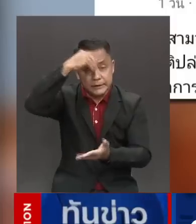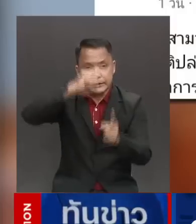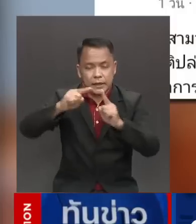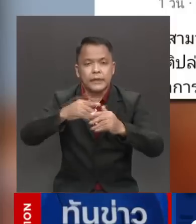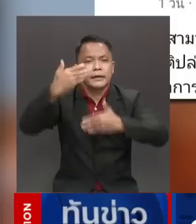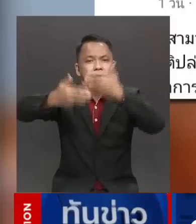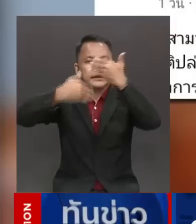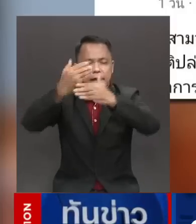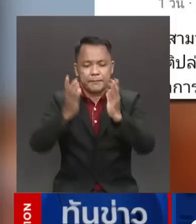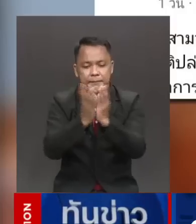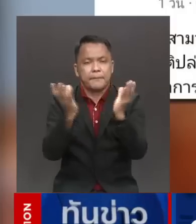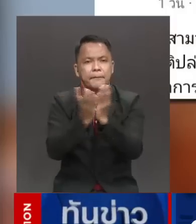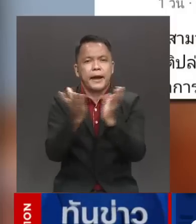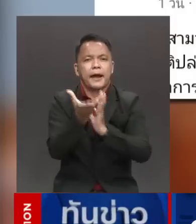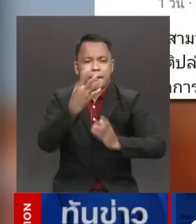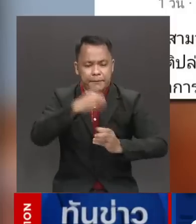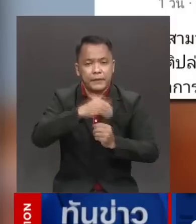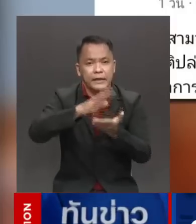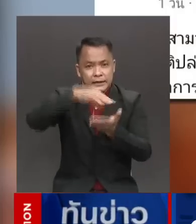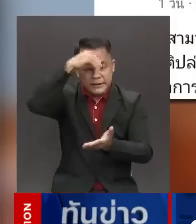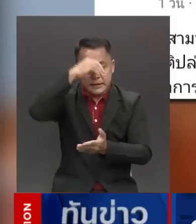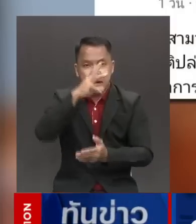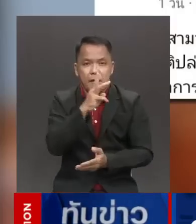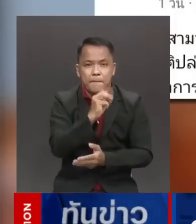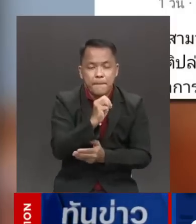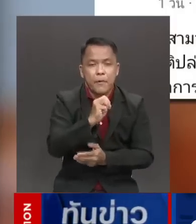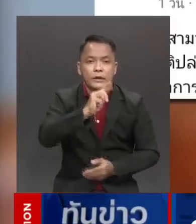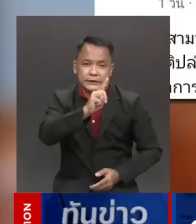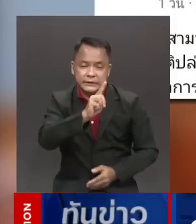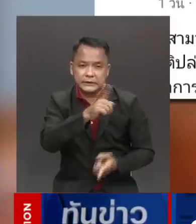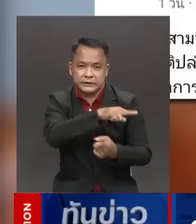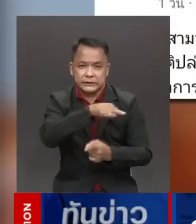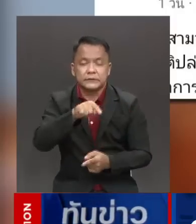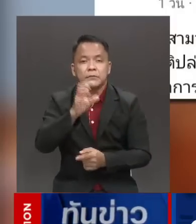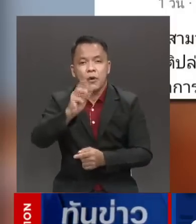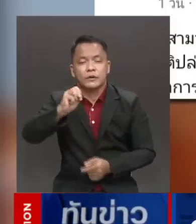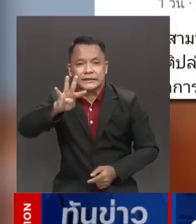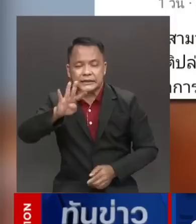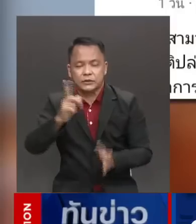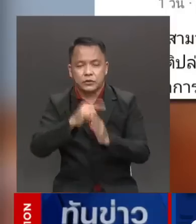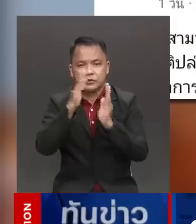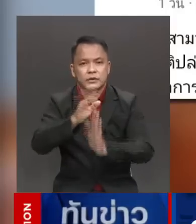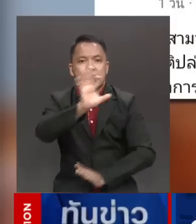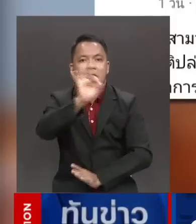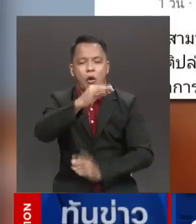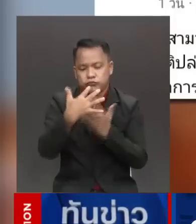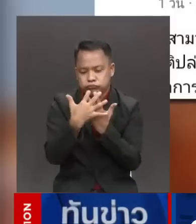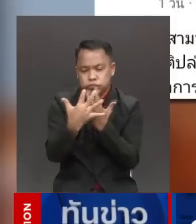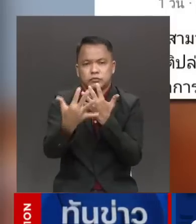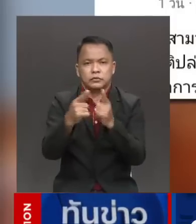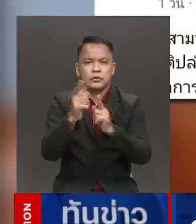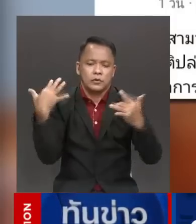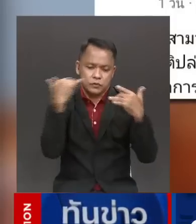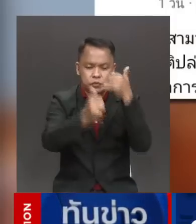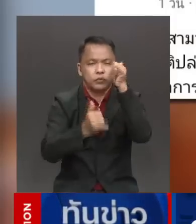านกิจกรรมค่ายพุทธบุตรซึ่งเป็นนักเรียนระดับชั้นมัธยมศึกษาปีที่1แล้วก็4จำนวนกว่า900คนเลยนะที่มาร่